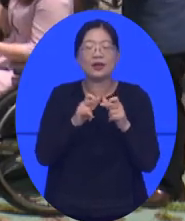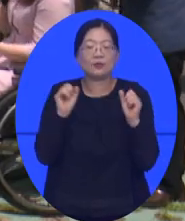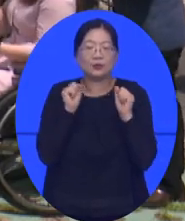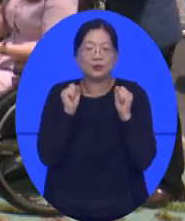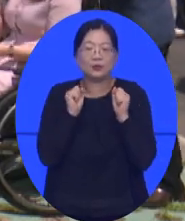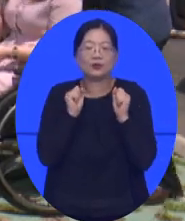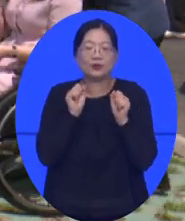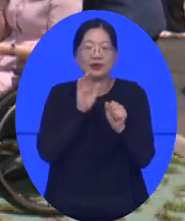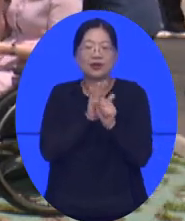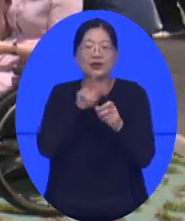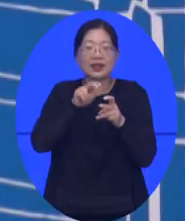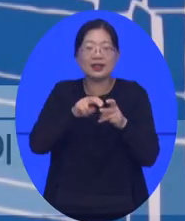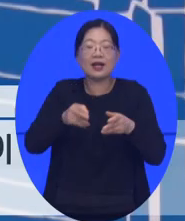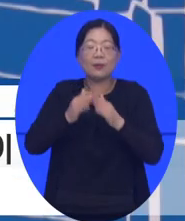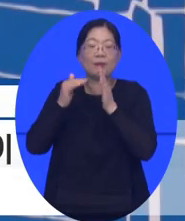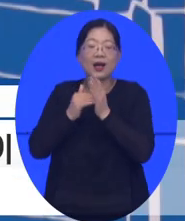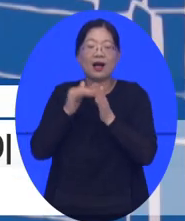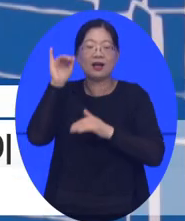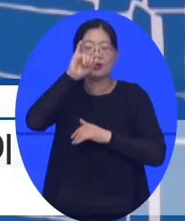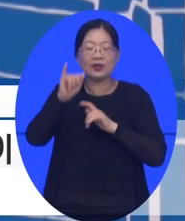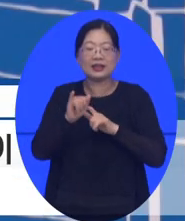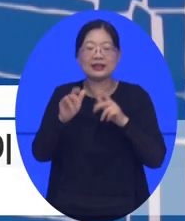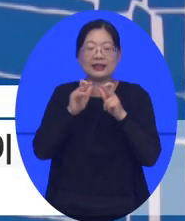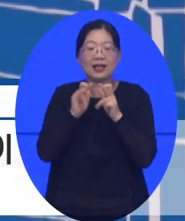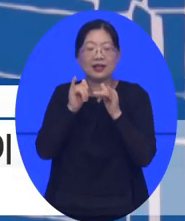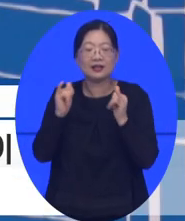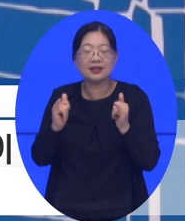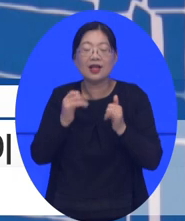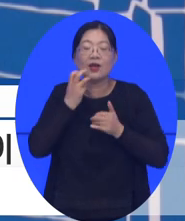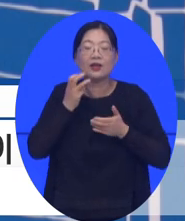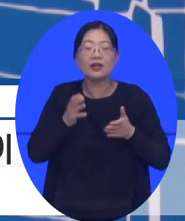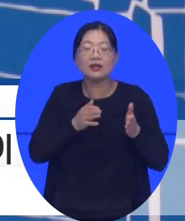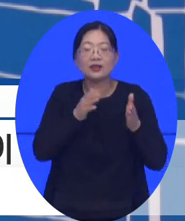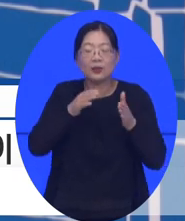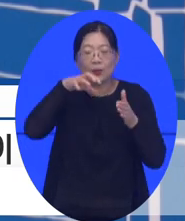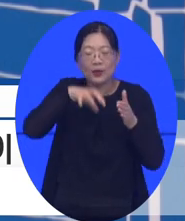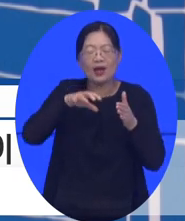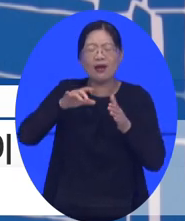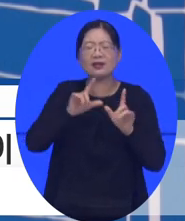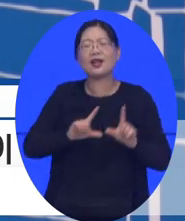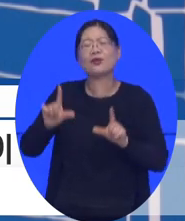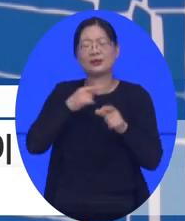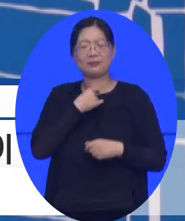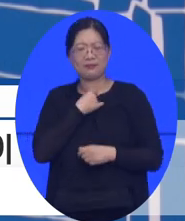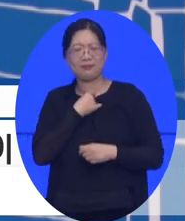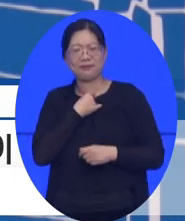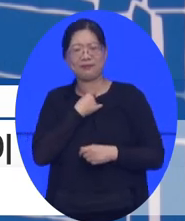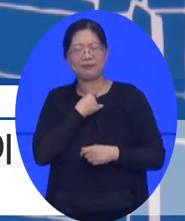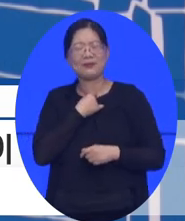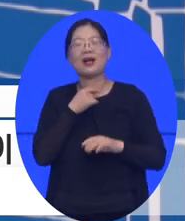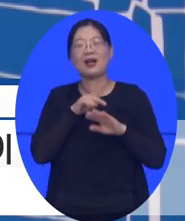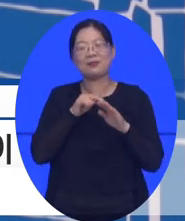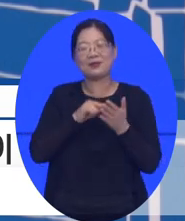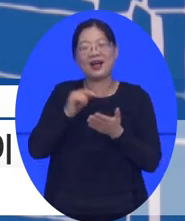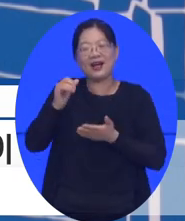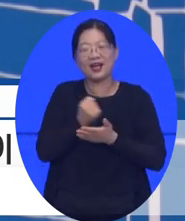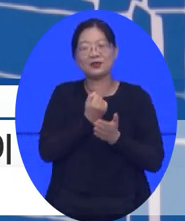북부장애인복지종합지원센터를 개관했습니다. 전국에 있는 장애인들이 경기도 살고 싶다 한 마음 들 정도로 우리